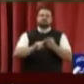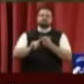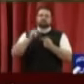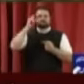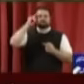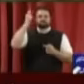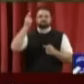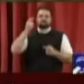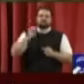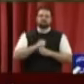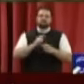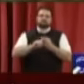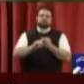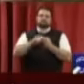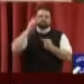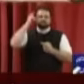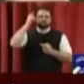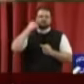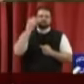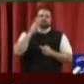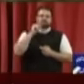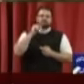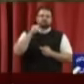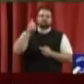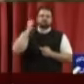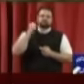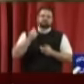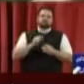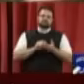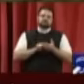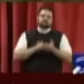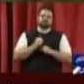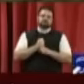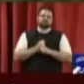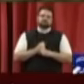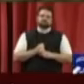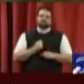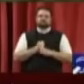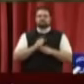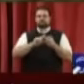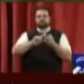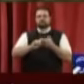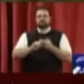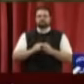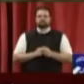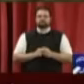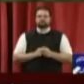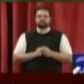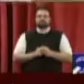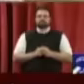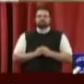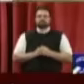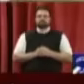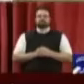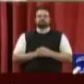Ne-am conectat cerebral. Când am discutat ieri ce subiect facem și am spus, probabil ne-am conectat cerebral și tu ai înțeles, băi, trezeau și eu ceva roz. Nu,